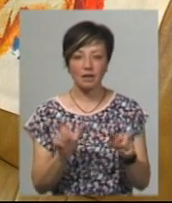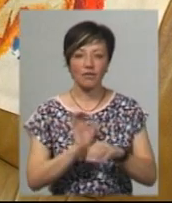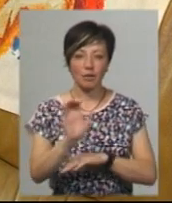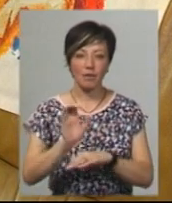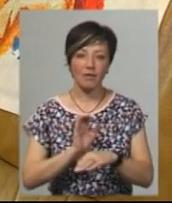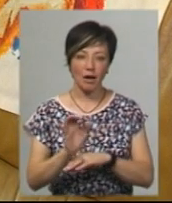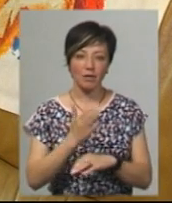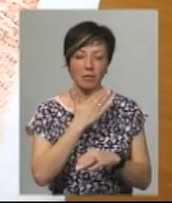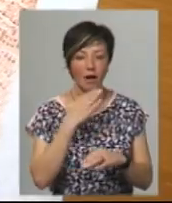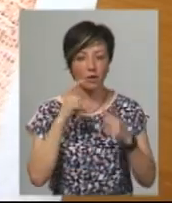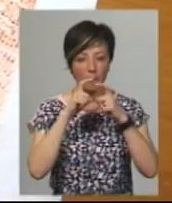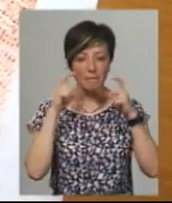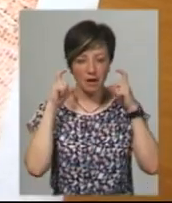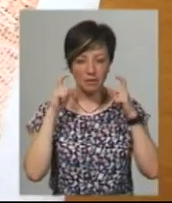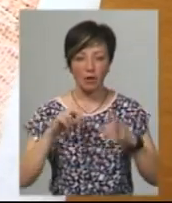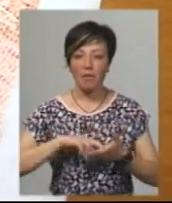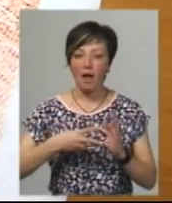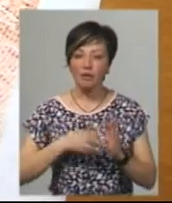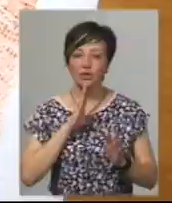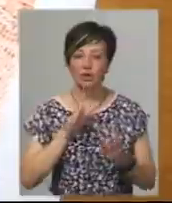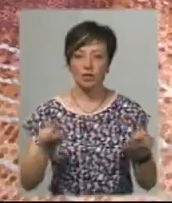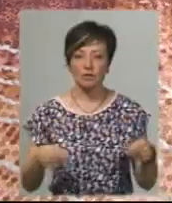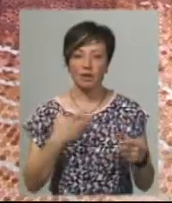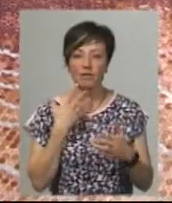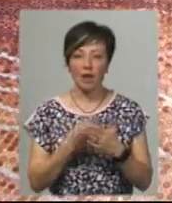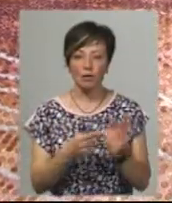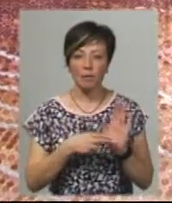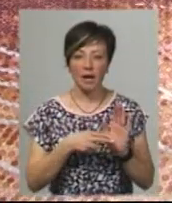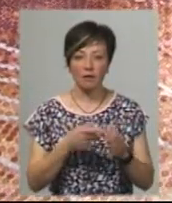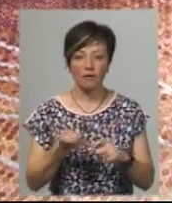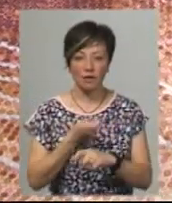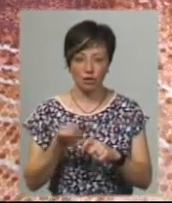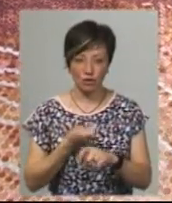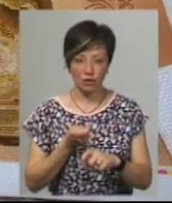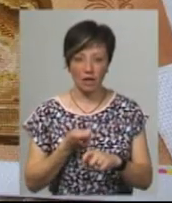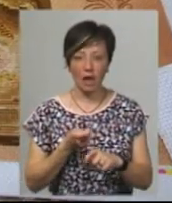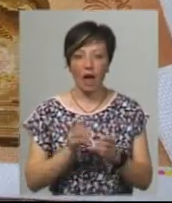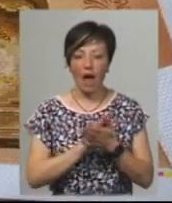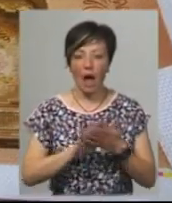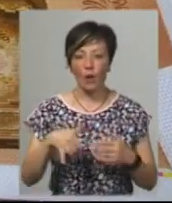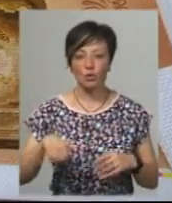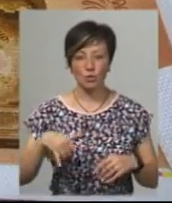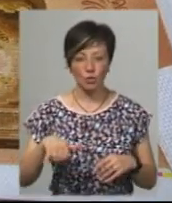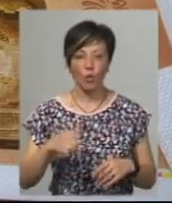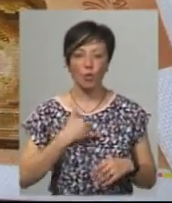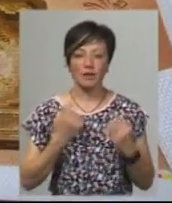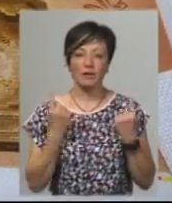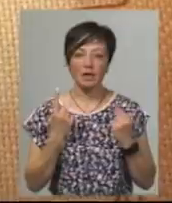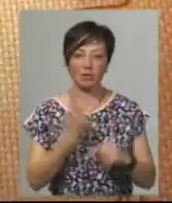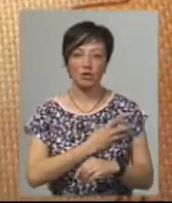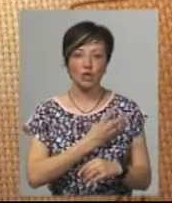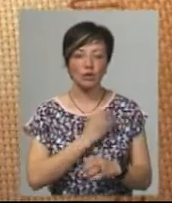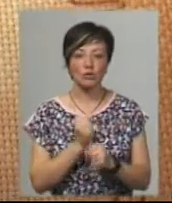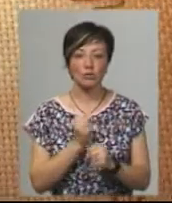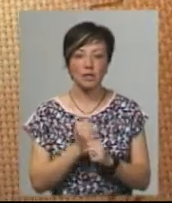відправляла не одну із своїх масок. У планах майстрині створення власного бренду вишитих екосумок. В мене дуже велике бажання